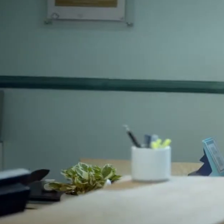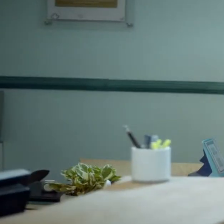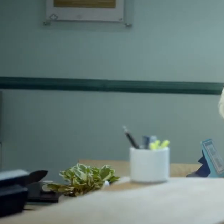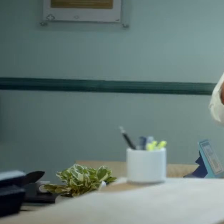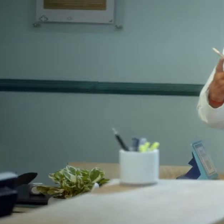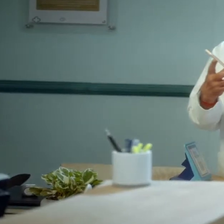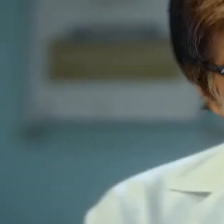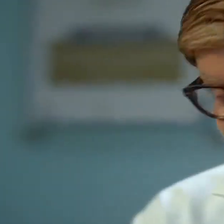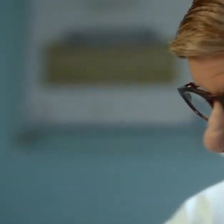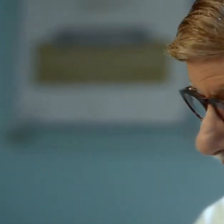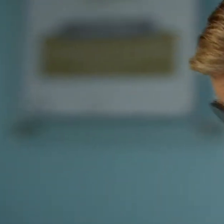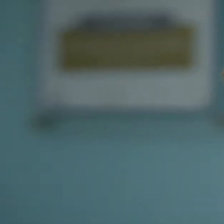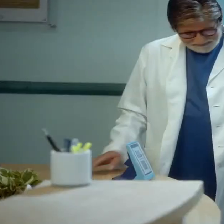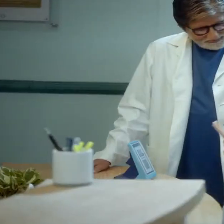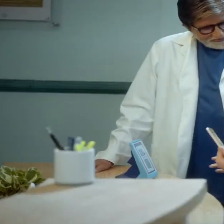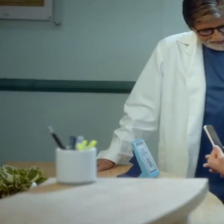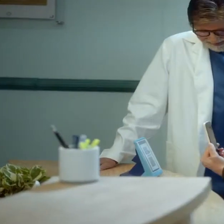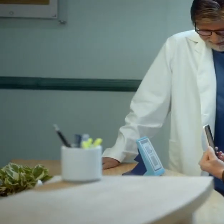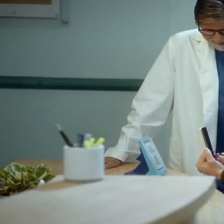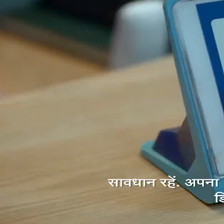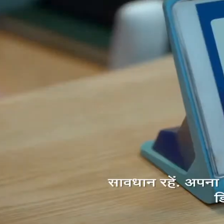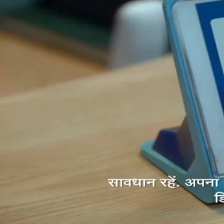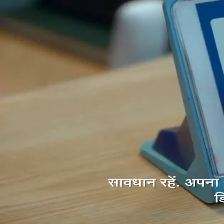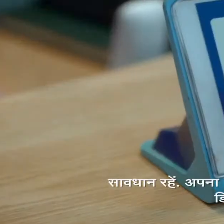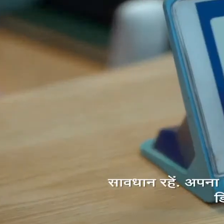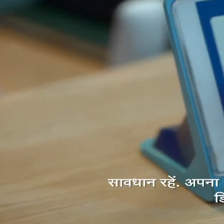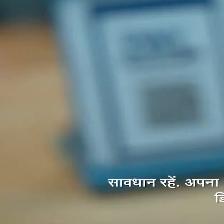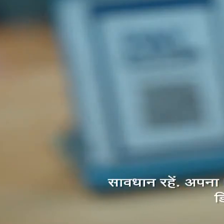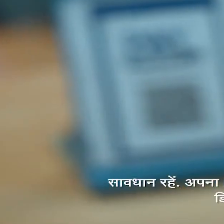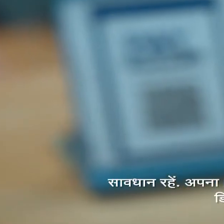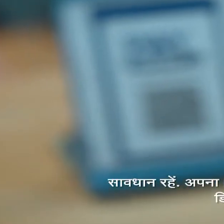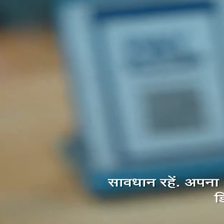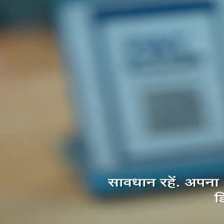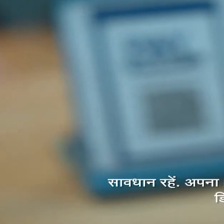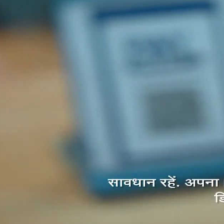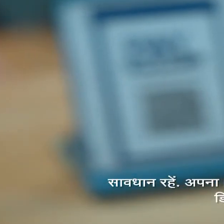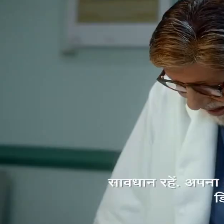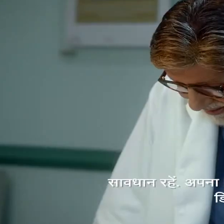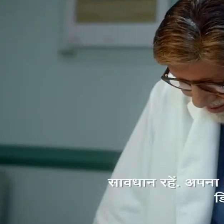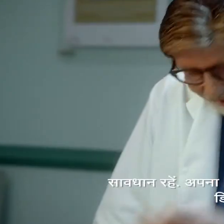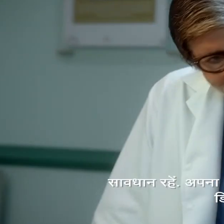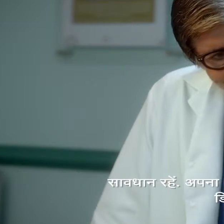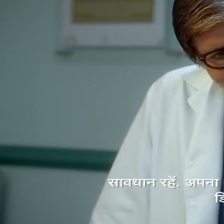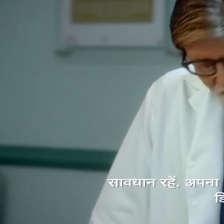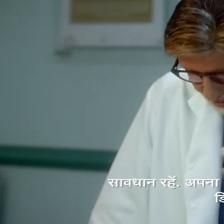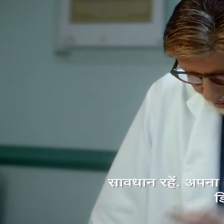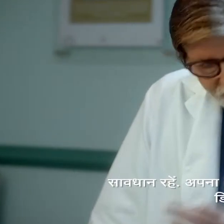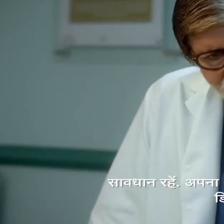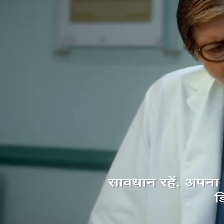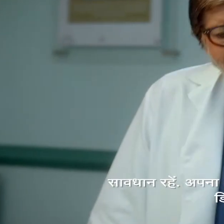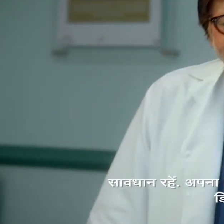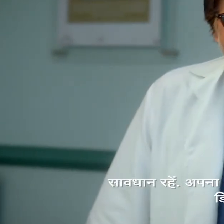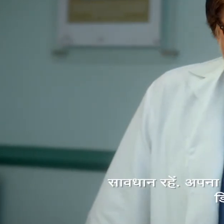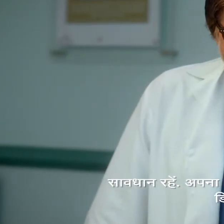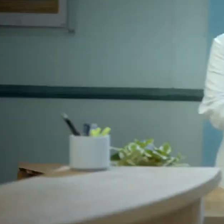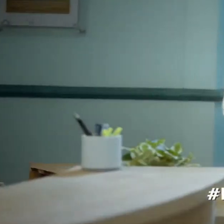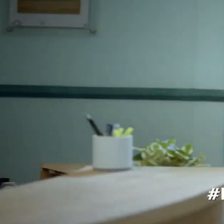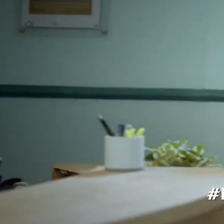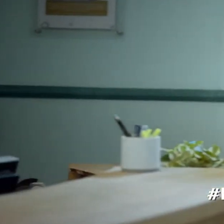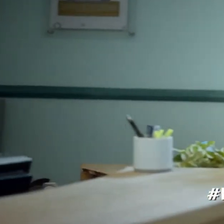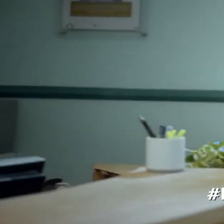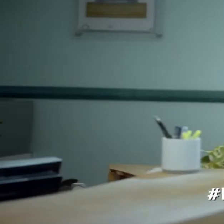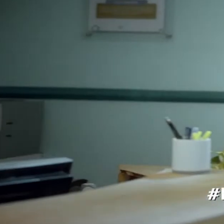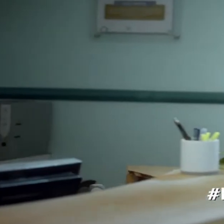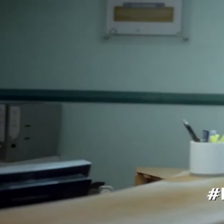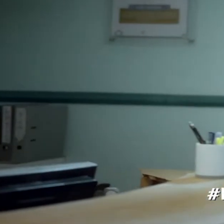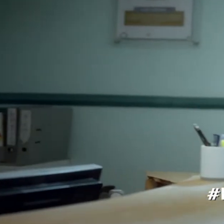मुझे, यहाँ फोन लगाइए। डिजिटल पेमेंट से लेन देन हो सकता है आसान, सुरक्षित और तेज। मैंने